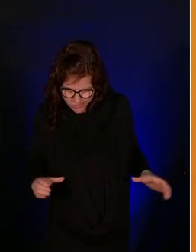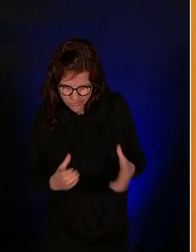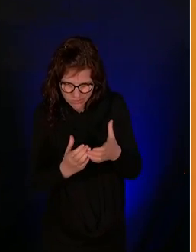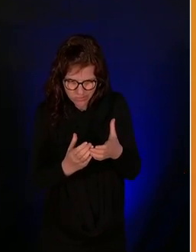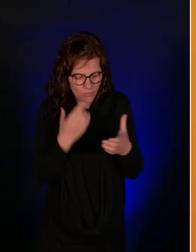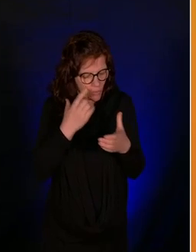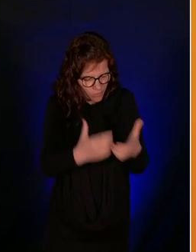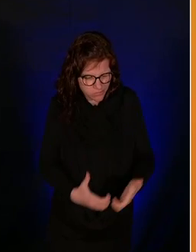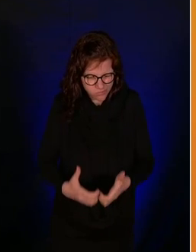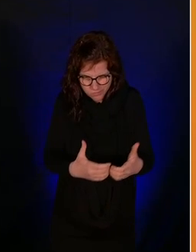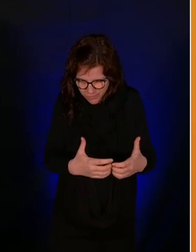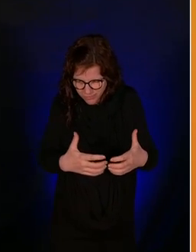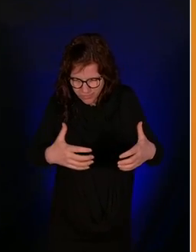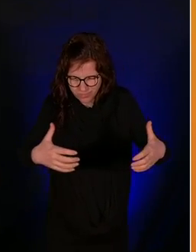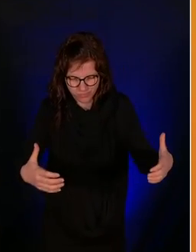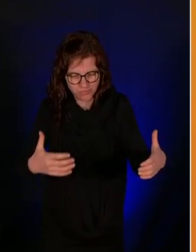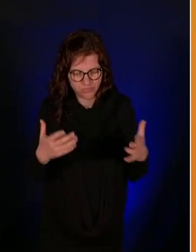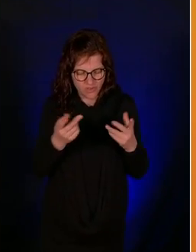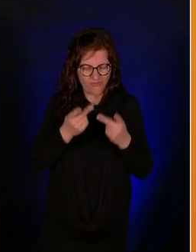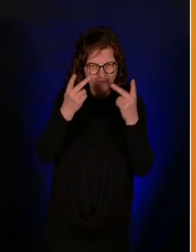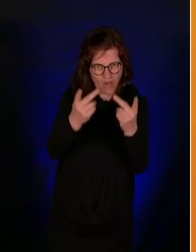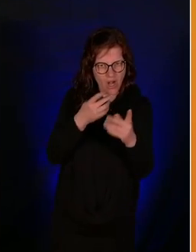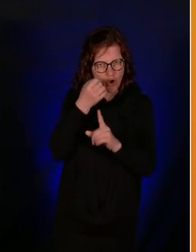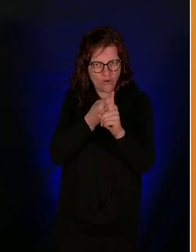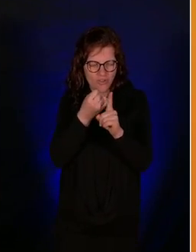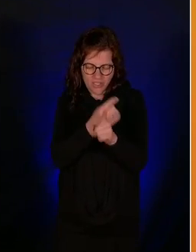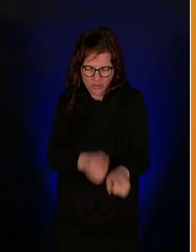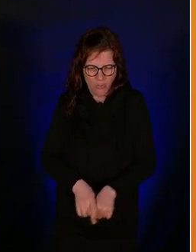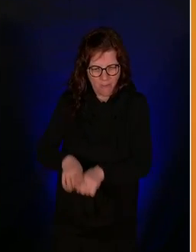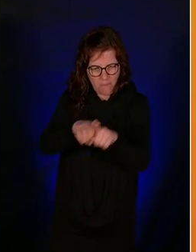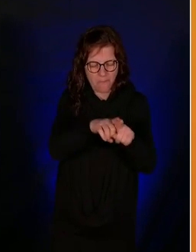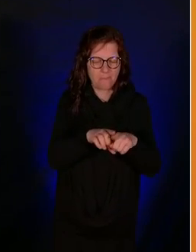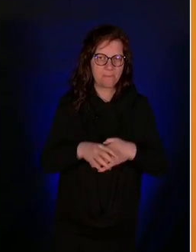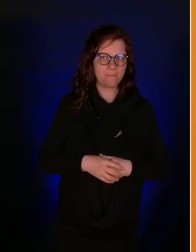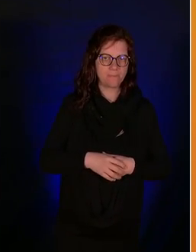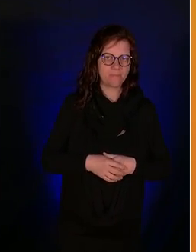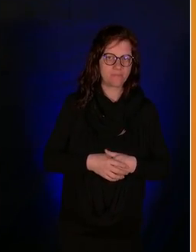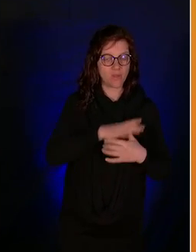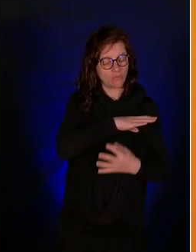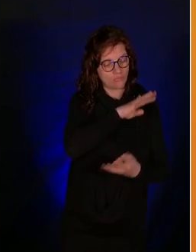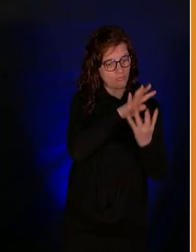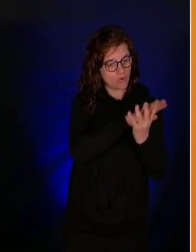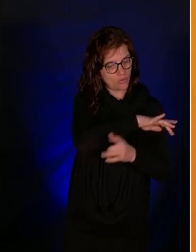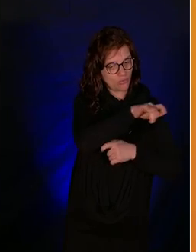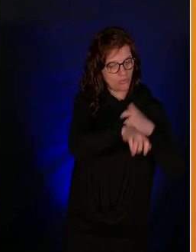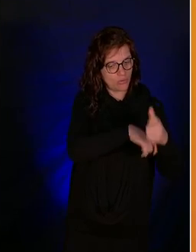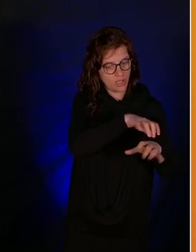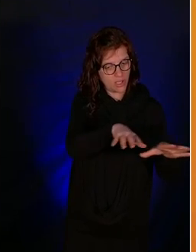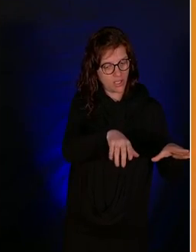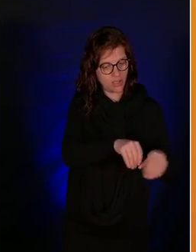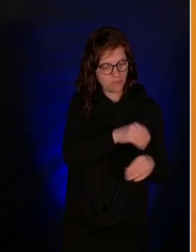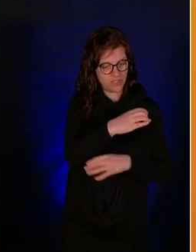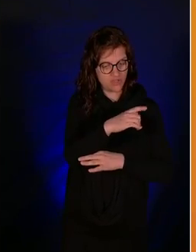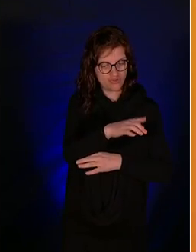qui partage nos valeurs et nos revendications. Donc, quand on a rencontré l'équipe de la FERC-CGT, nous avons retrouvé une